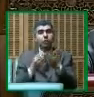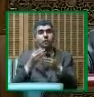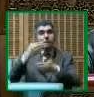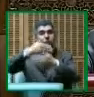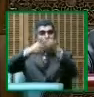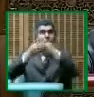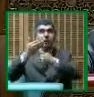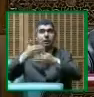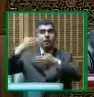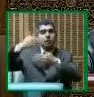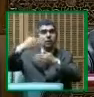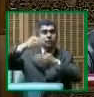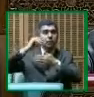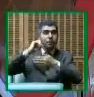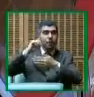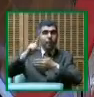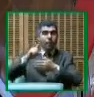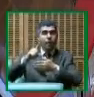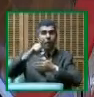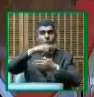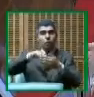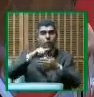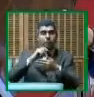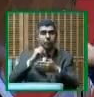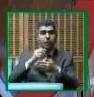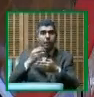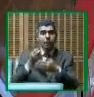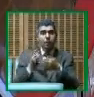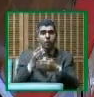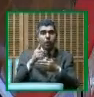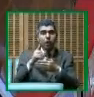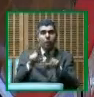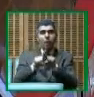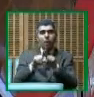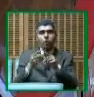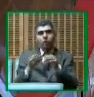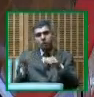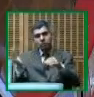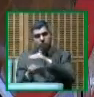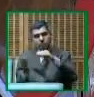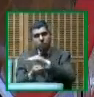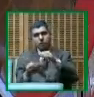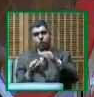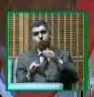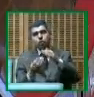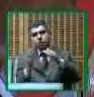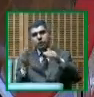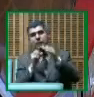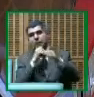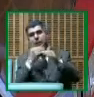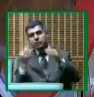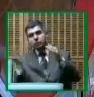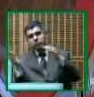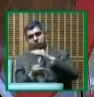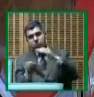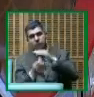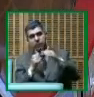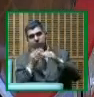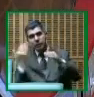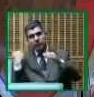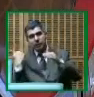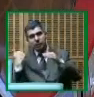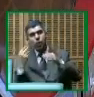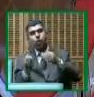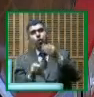تغيير في التصميم ديال التهيئه اللي كيزيد الطوابق في مكان معين نجعلوا انه اللي باغي يبني يريب بعد ذاك الشيء اللي